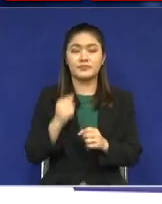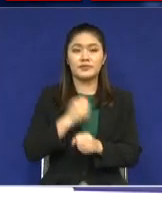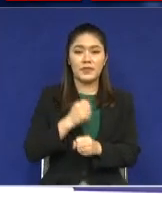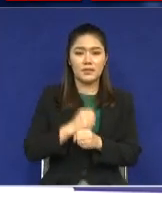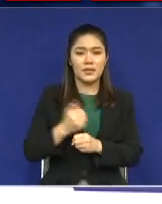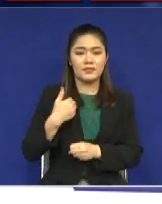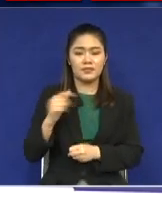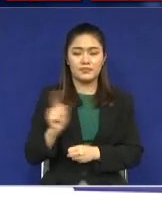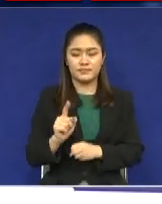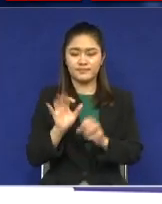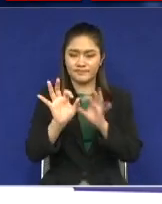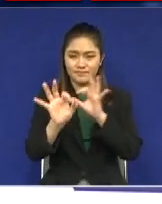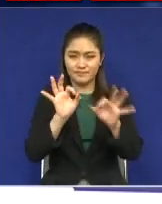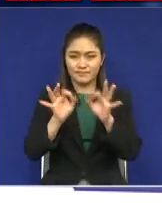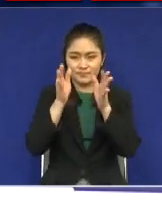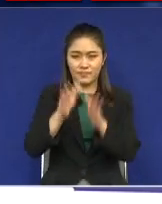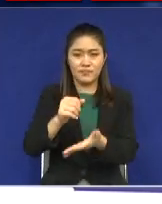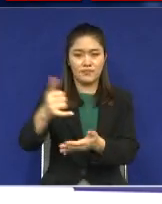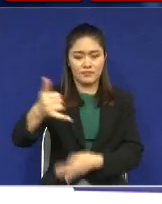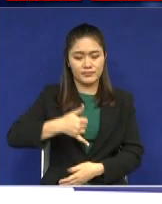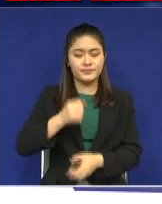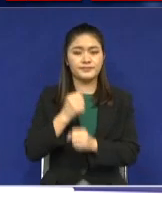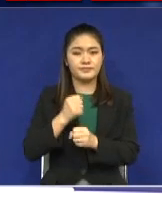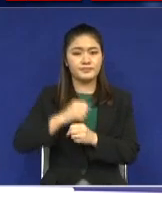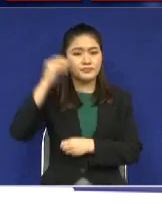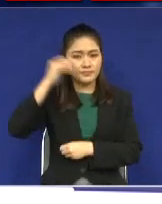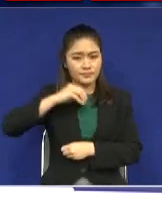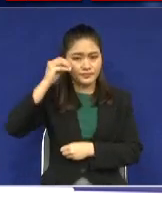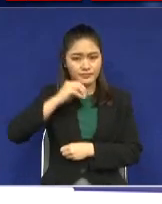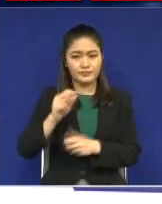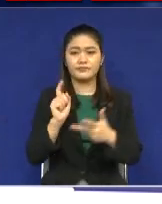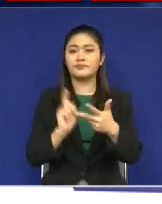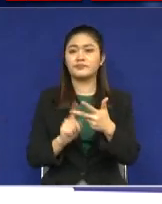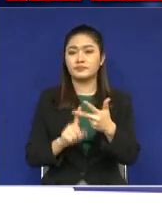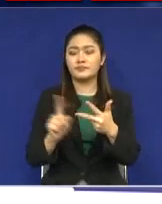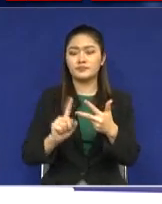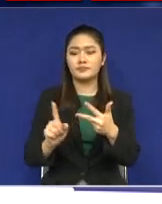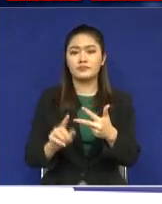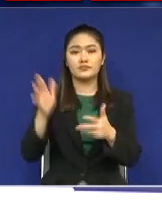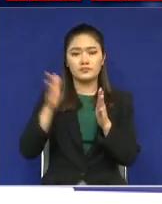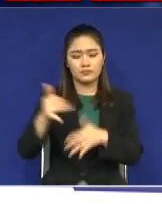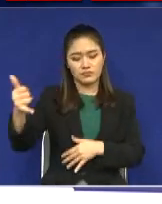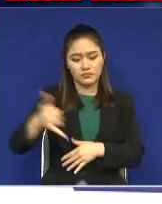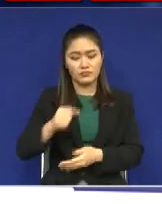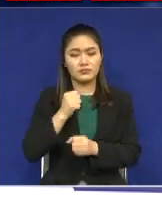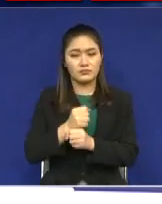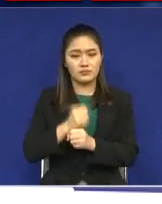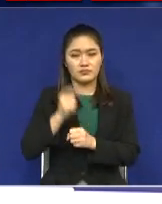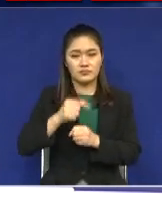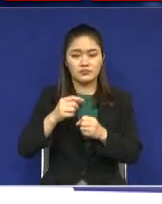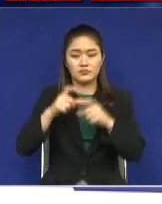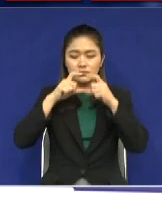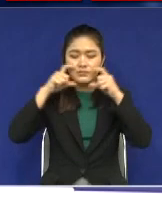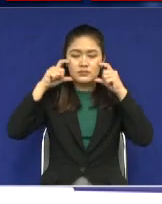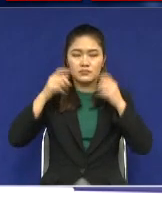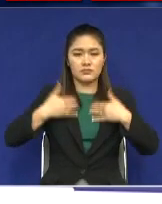ต้องมีการคัดกรองผู้ที่เข้ามาทำงานทุกวันนะครับอันที่3นะครับก็คือผู้ที่เข้ามาทำงานนี่จะต้องใส่หน้ากากผ้าในขณะ